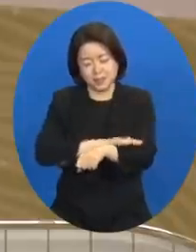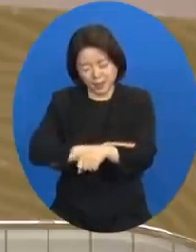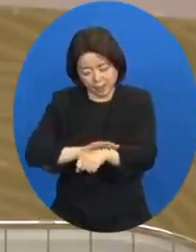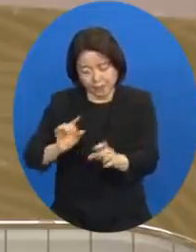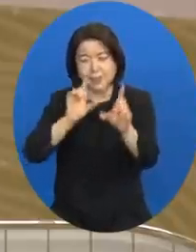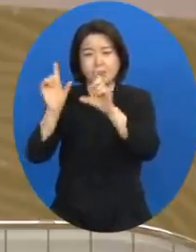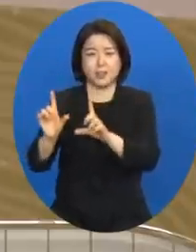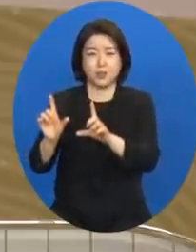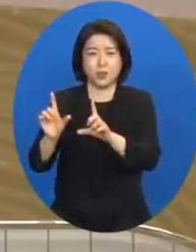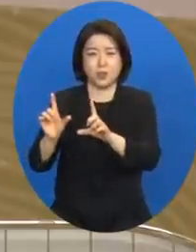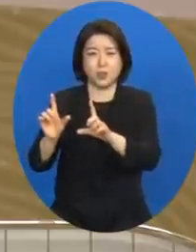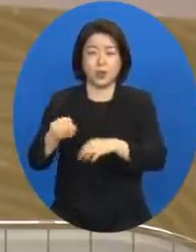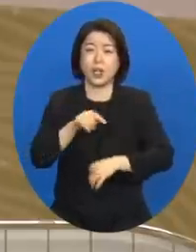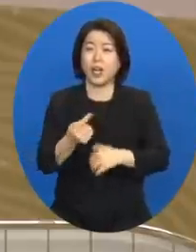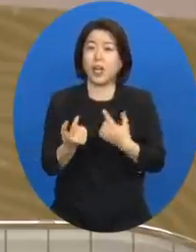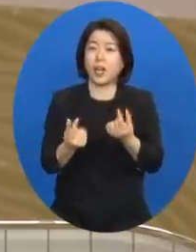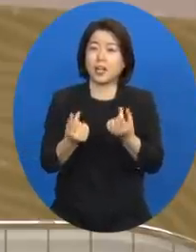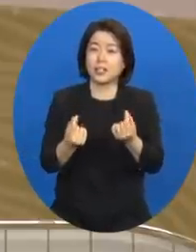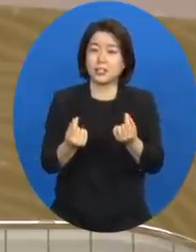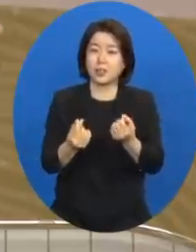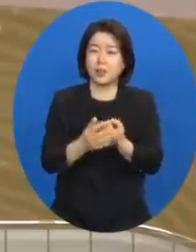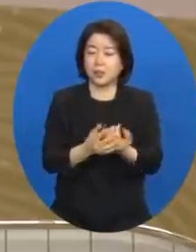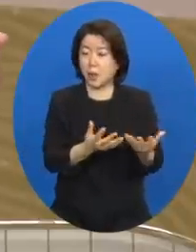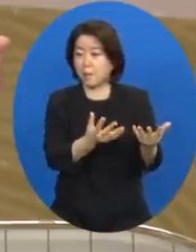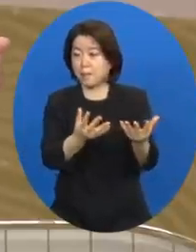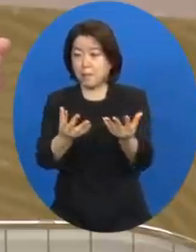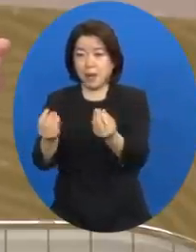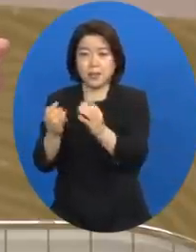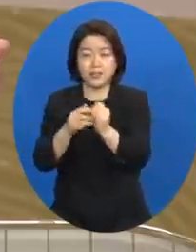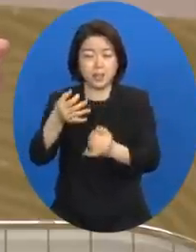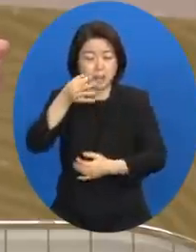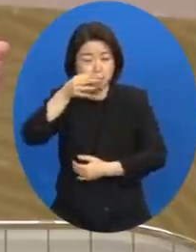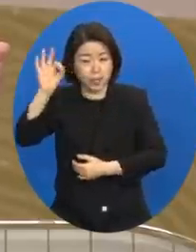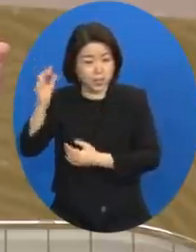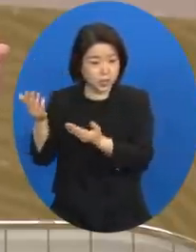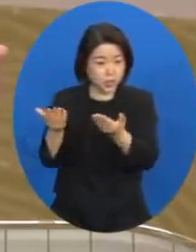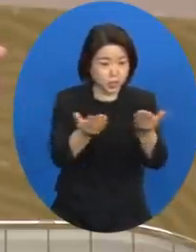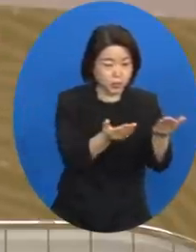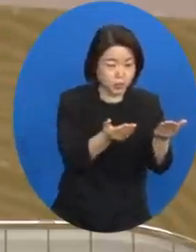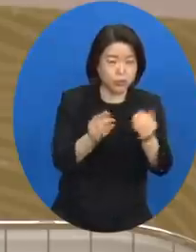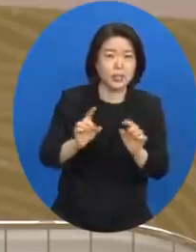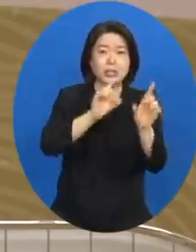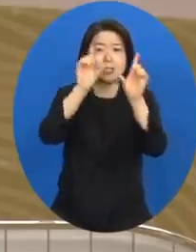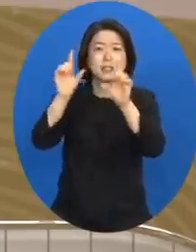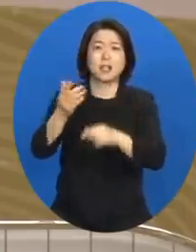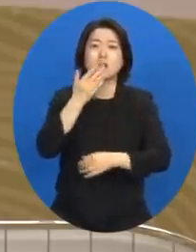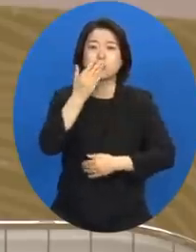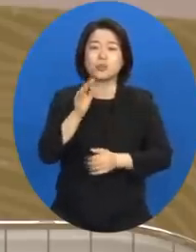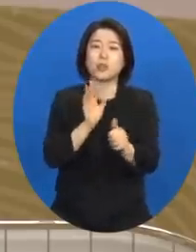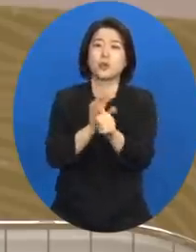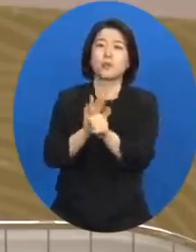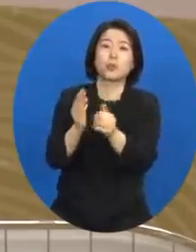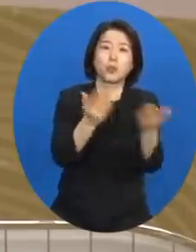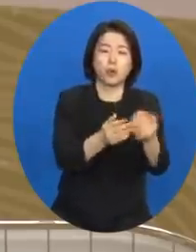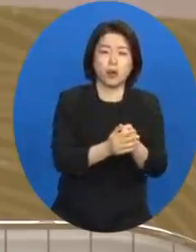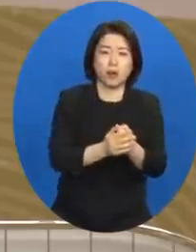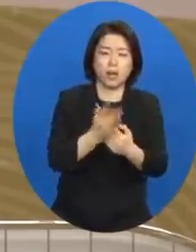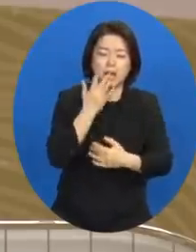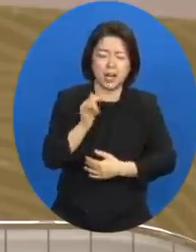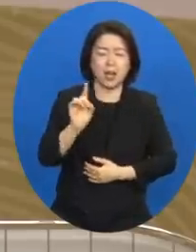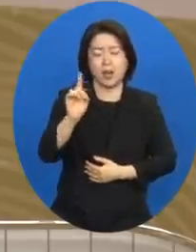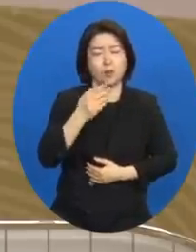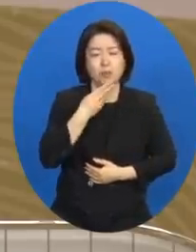사셨어, 그렇게 많은 분들이 인정해 주는 삶을 살게 하십니다. 한 사람도 예외